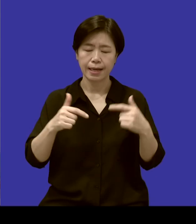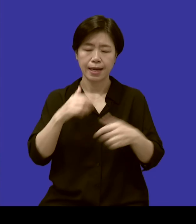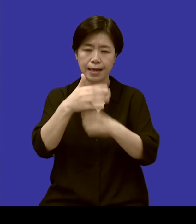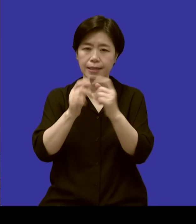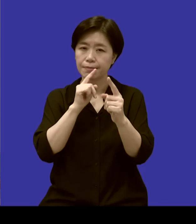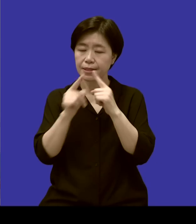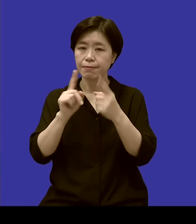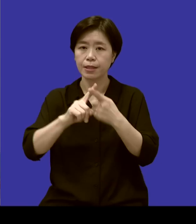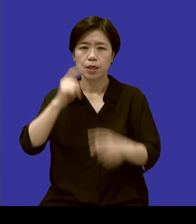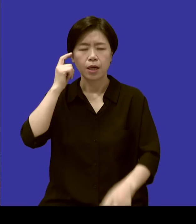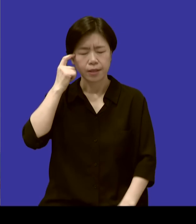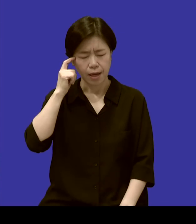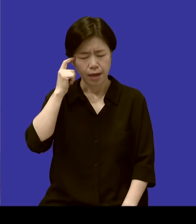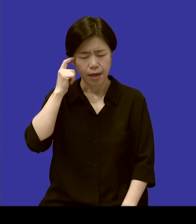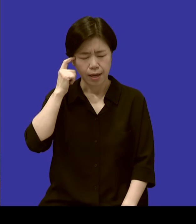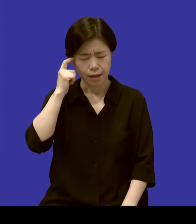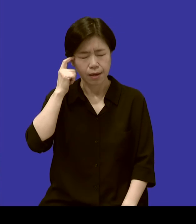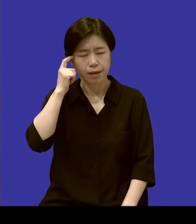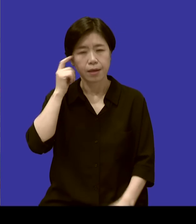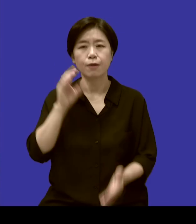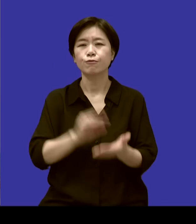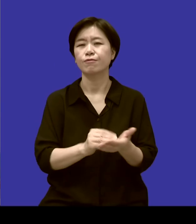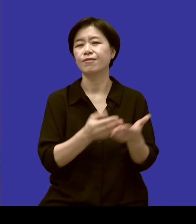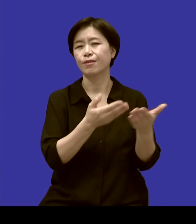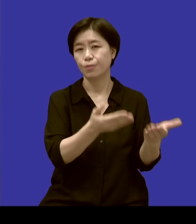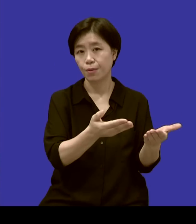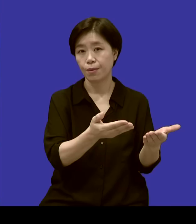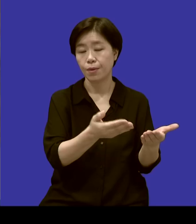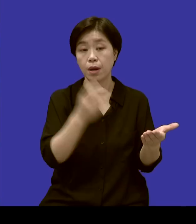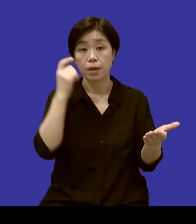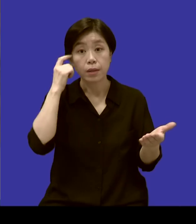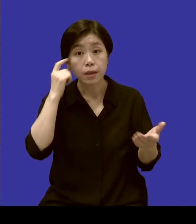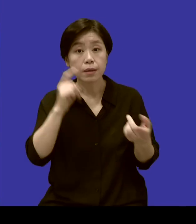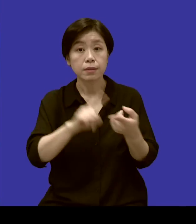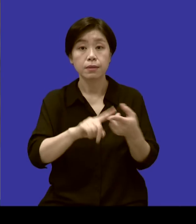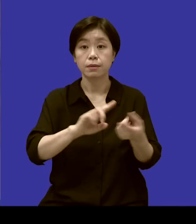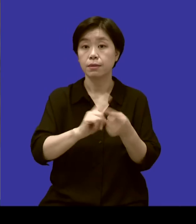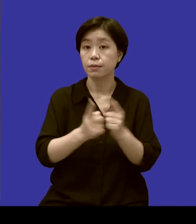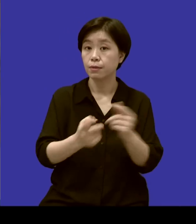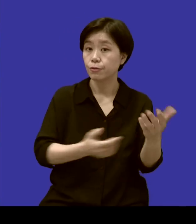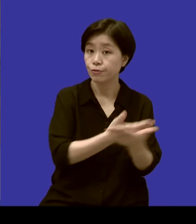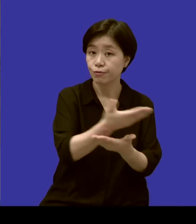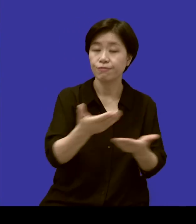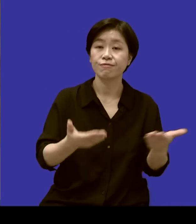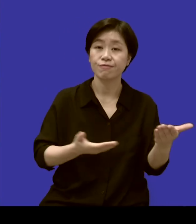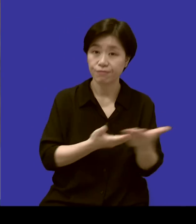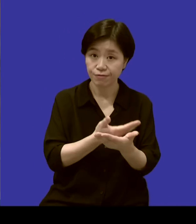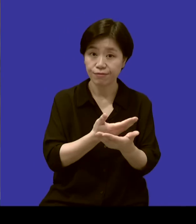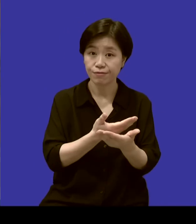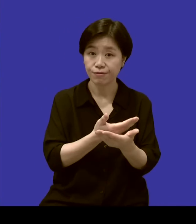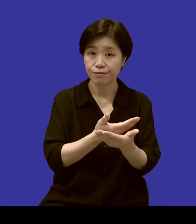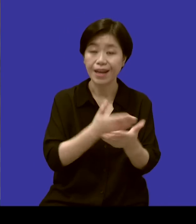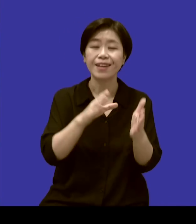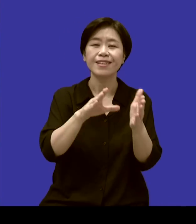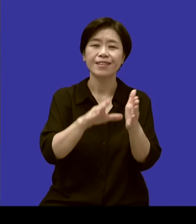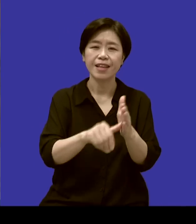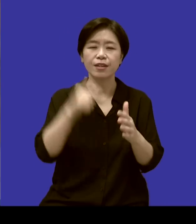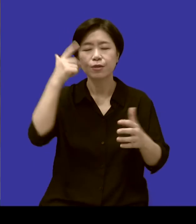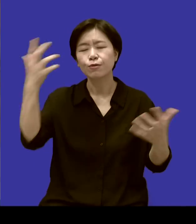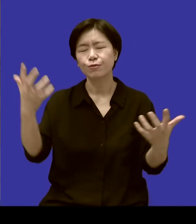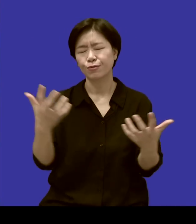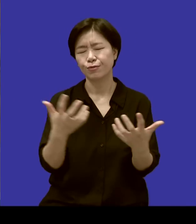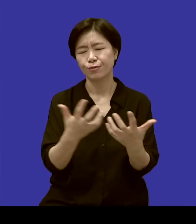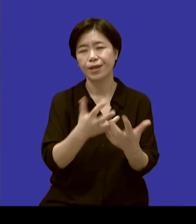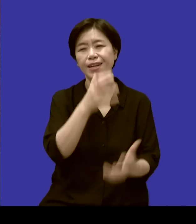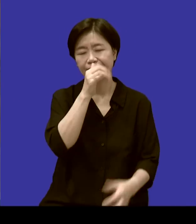내주고 그다음에 묵상하고 적용한 것들을 우리가 나누고 예. 그래, 하나님의 말씀이 풀어지는 자리에는 항상 성령이 충만하잖아요. 네.